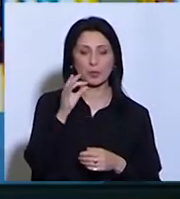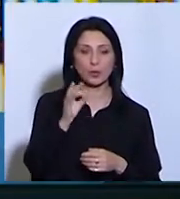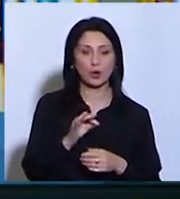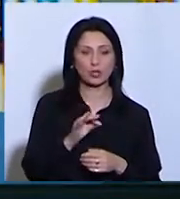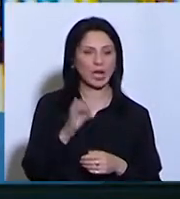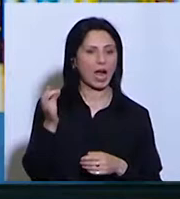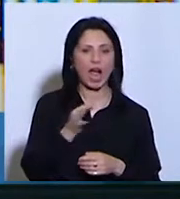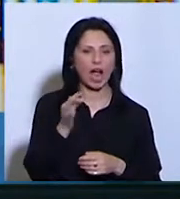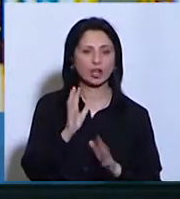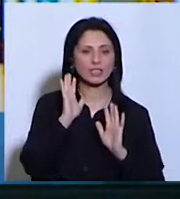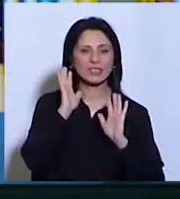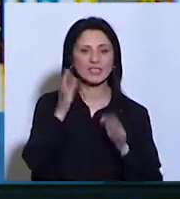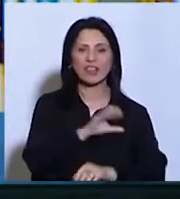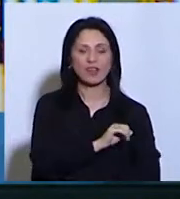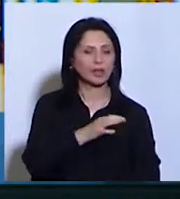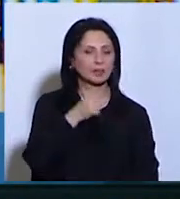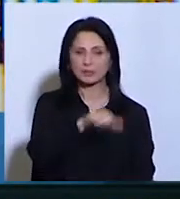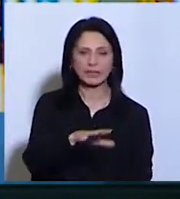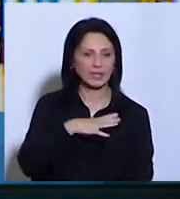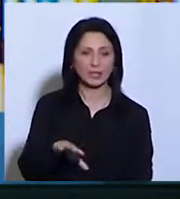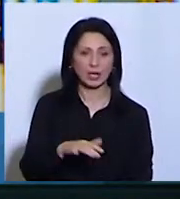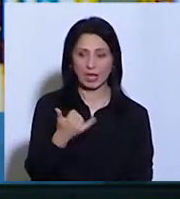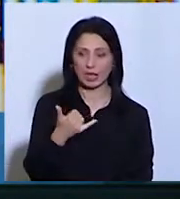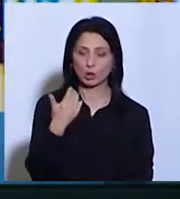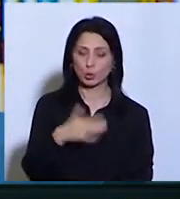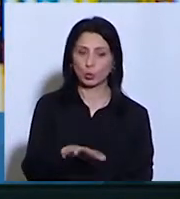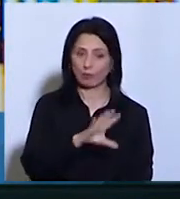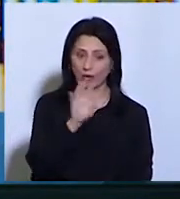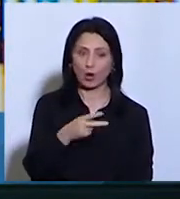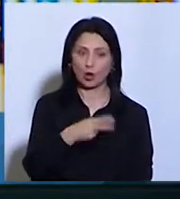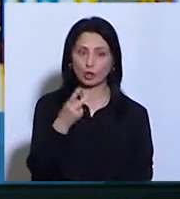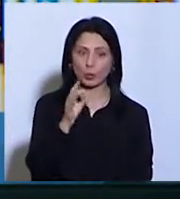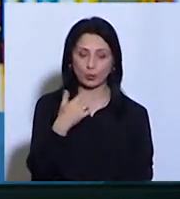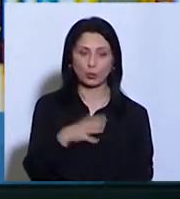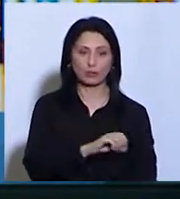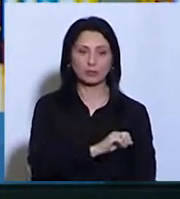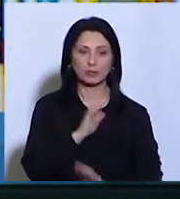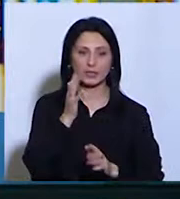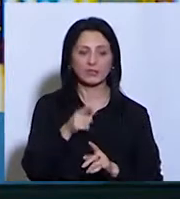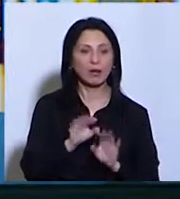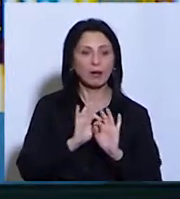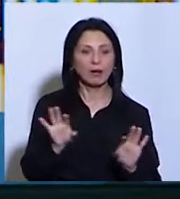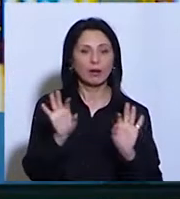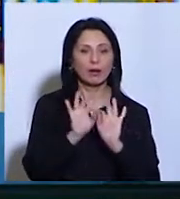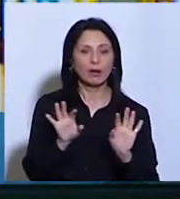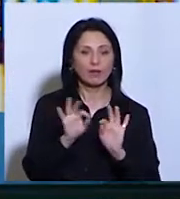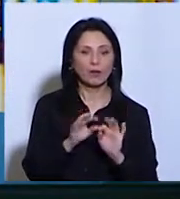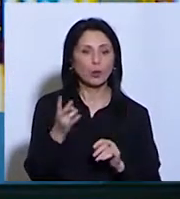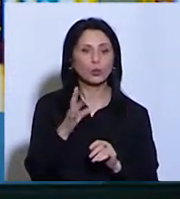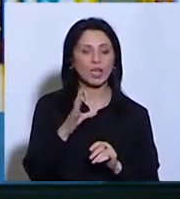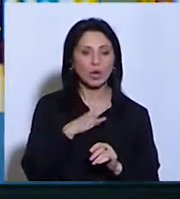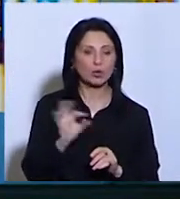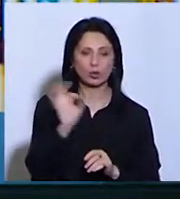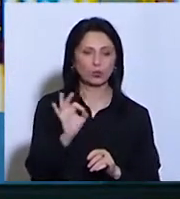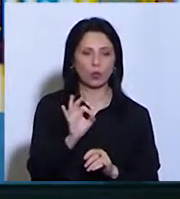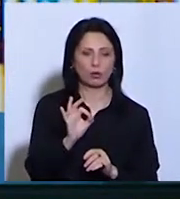30%-ს არასოდეს არ ჰქონდა წნევა გაზომილი, დღეს ეს ჩამოსულია 22%-ამდე. ანუ მაგრამ სასურველია რომ იყოს 0,